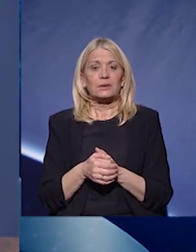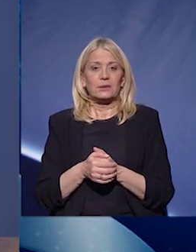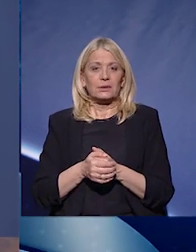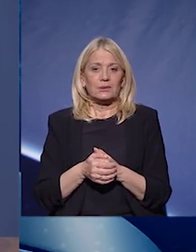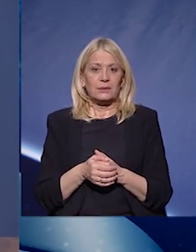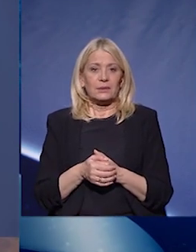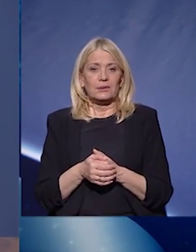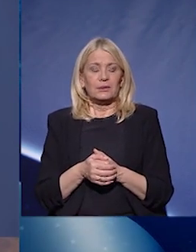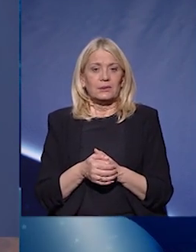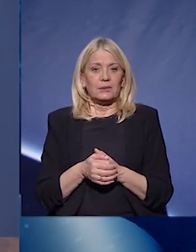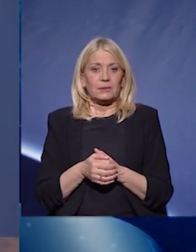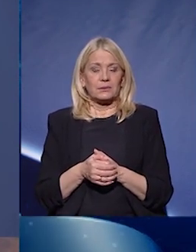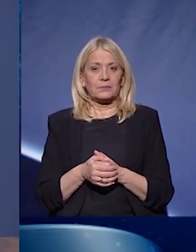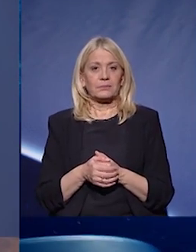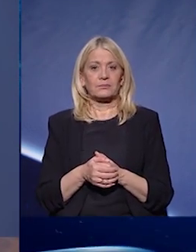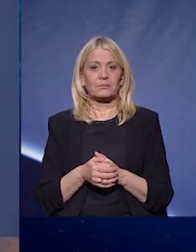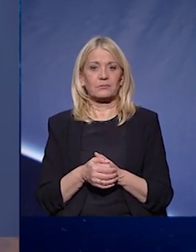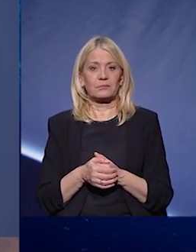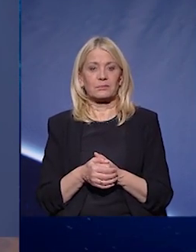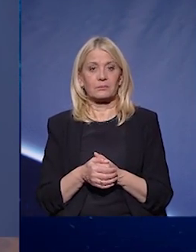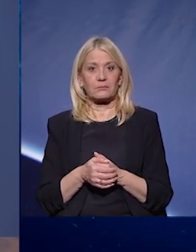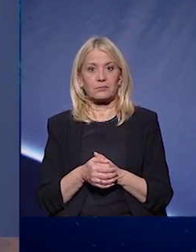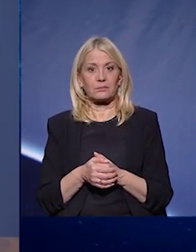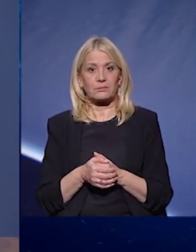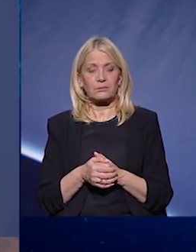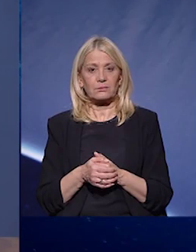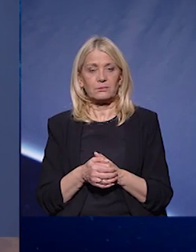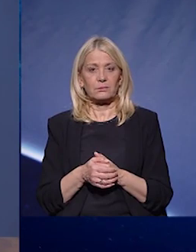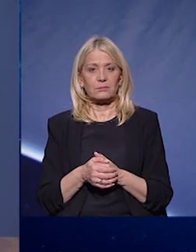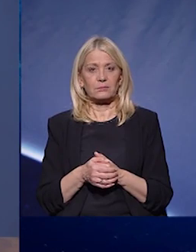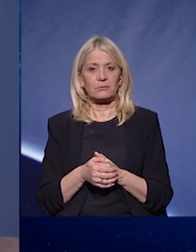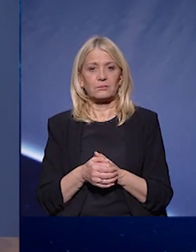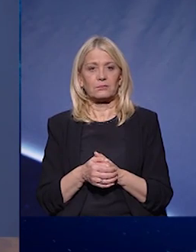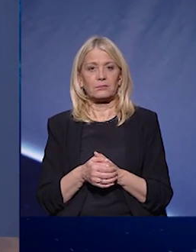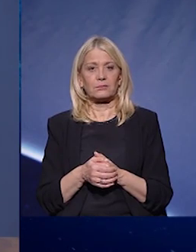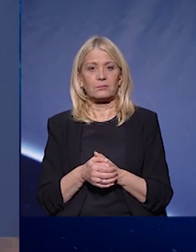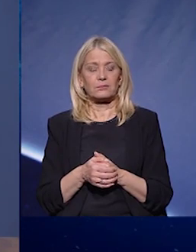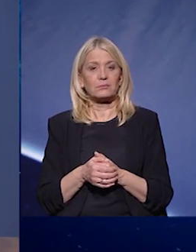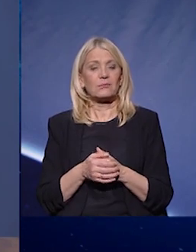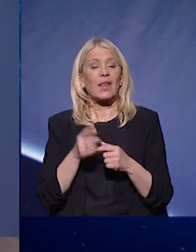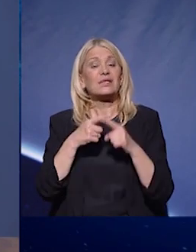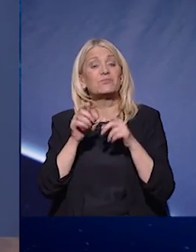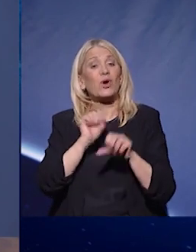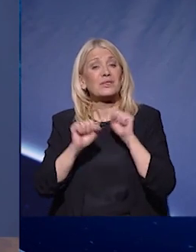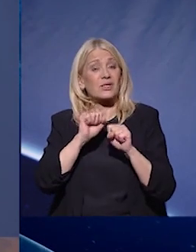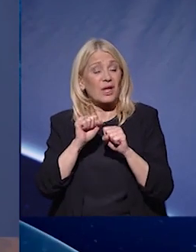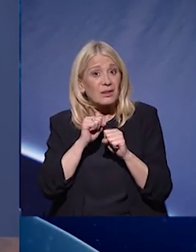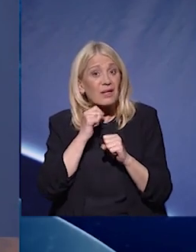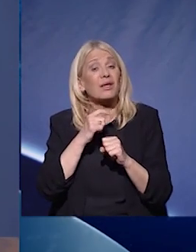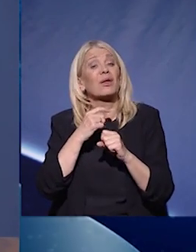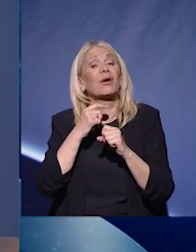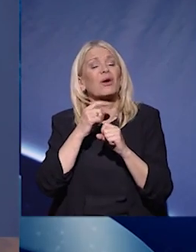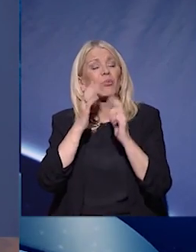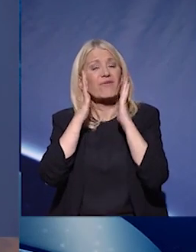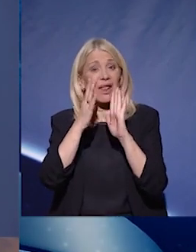pitala sam od čega se ne testira taj tim koji se kreće u Srbiji. Ne samo da možda oni da ovde... Zbog zaštite poverljivosti